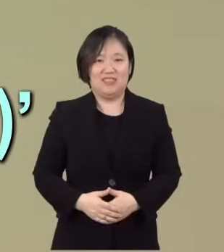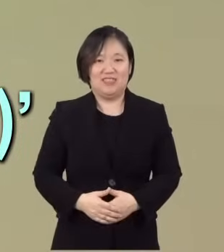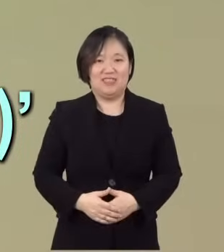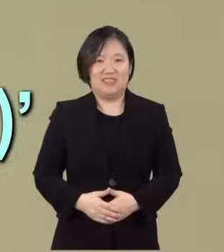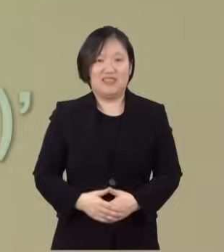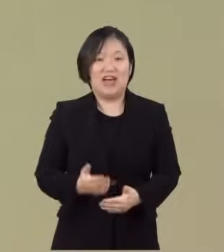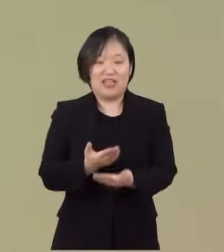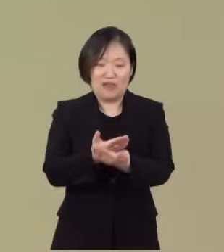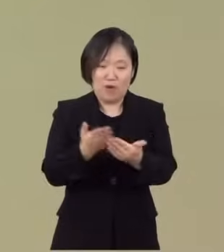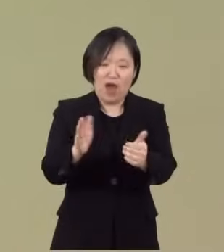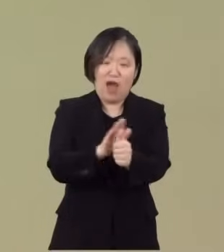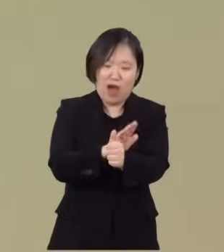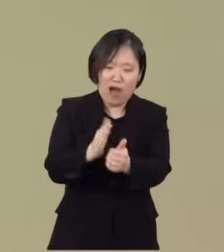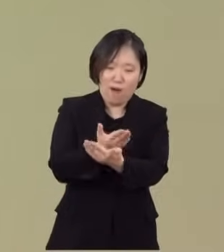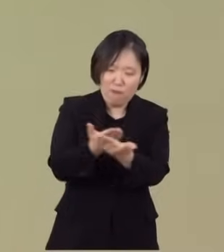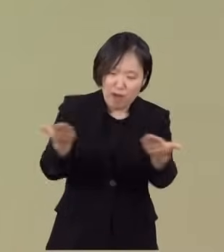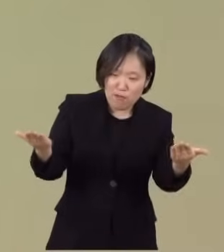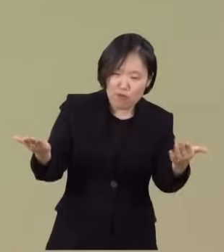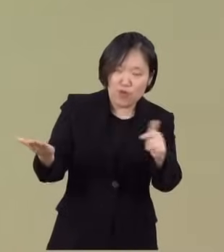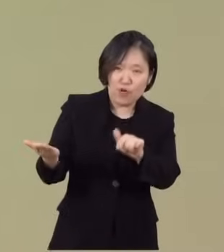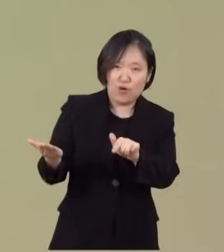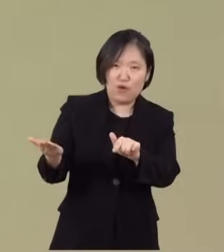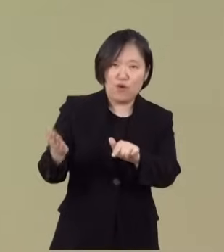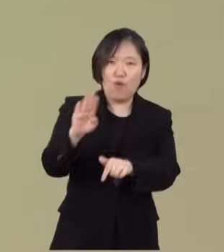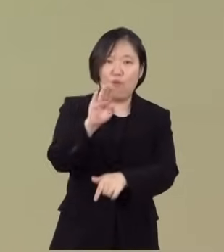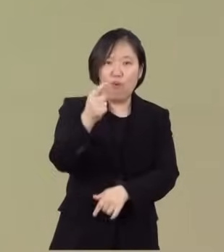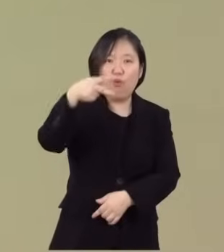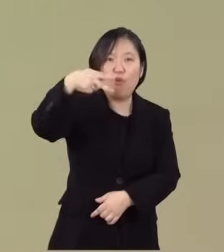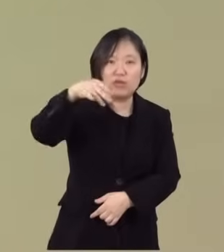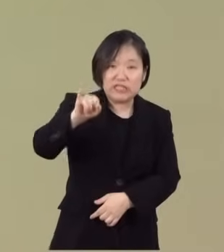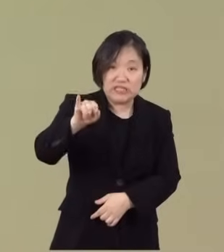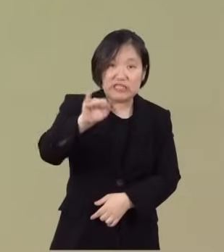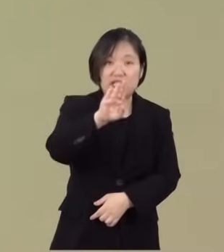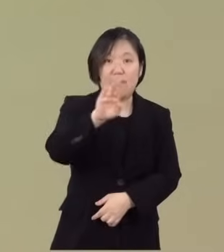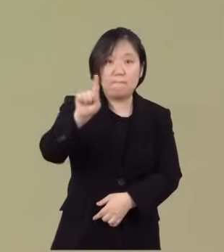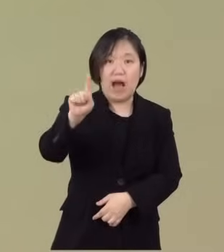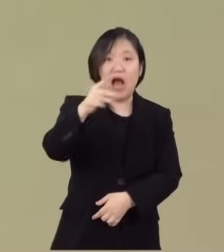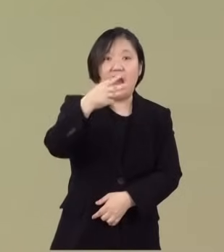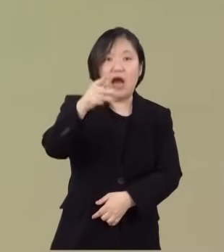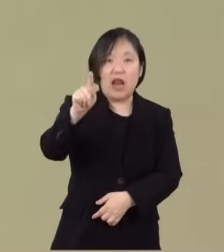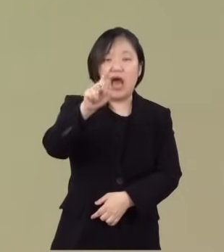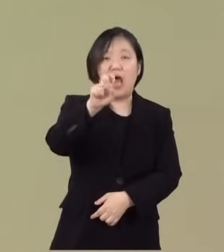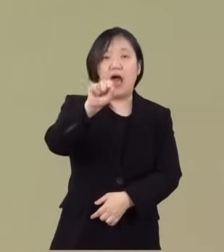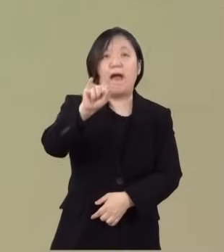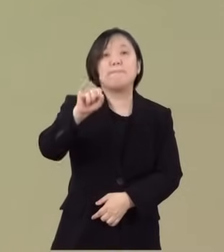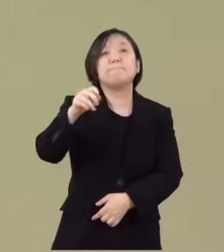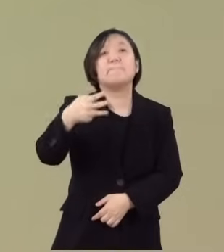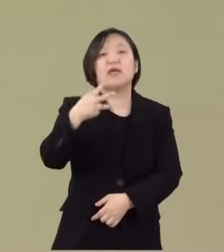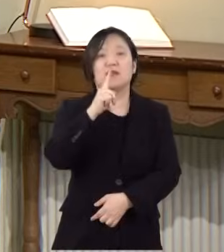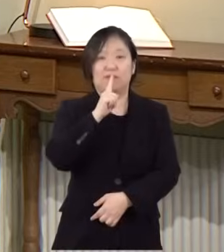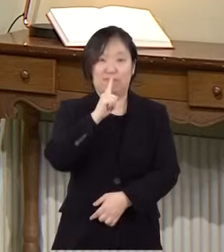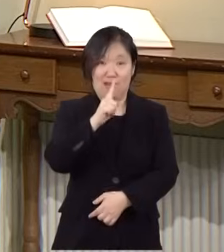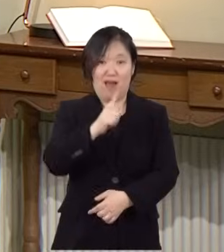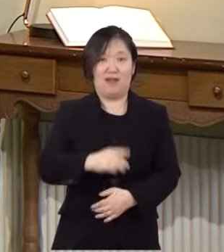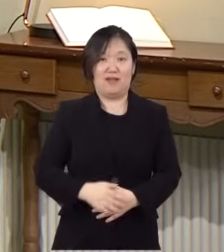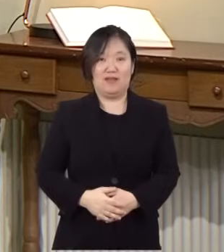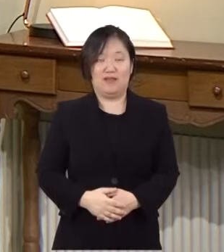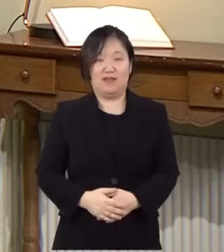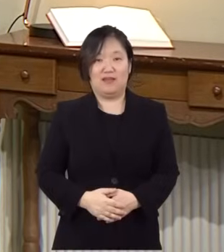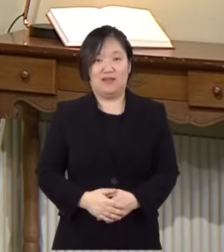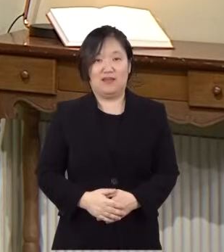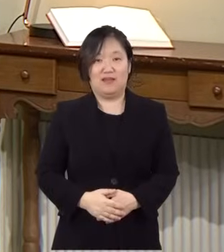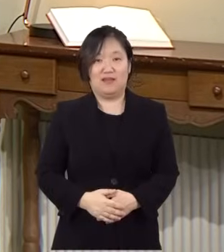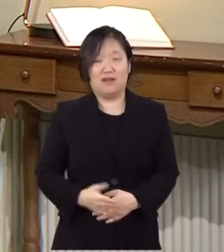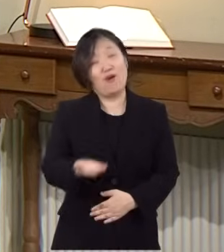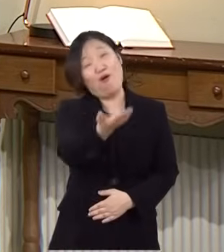보시 나누고 베푸는 보시 바람일 보시가 되는 겁니다 그래서 우리